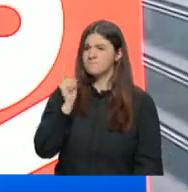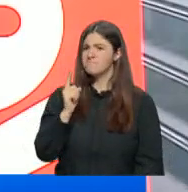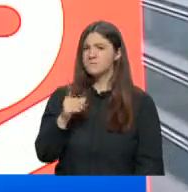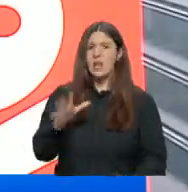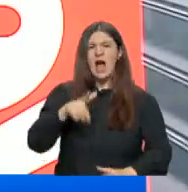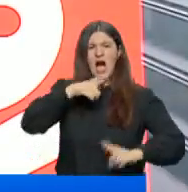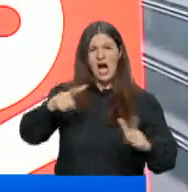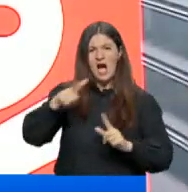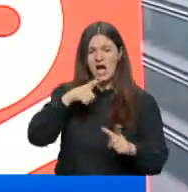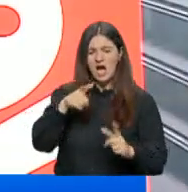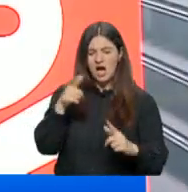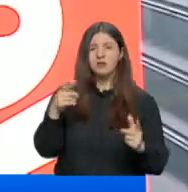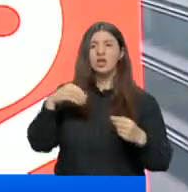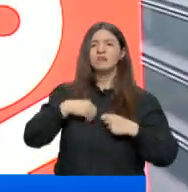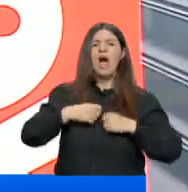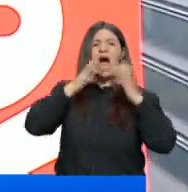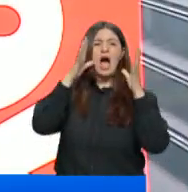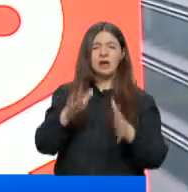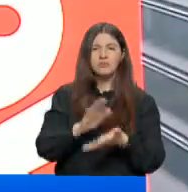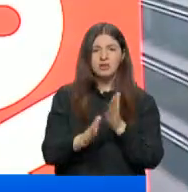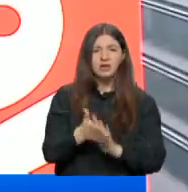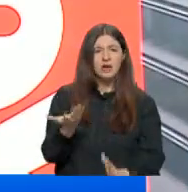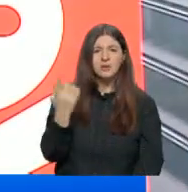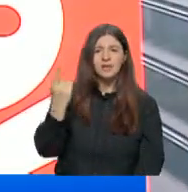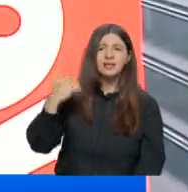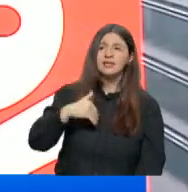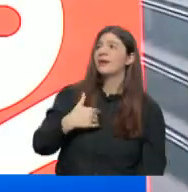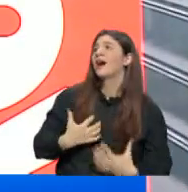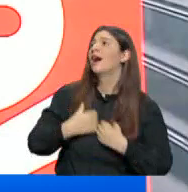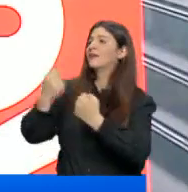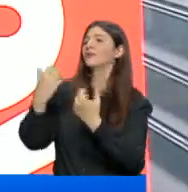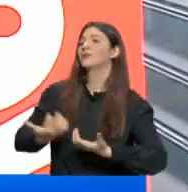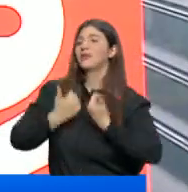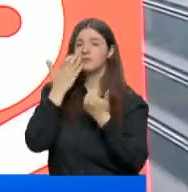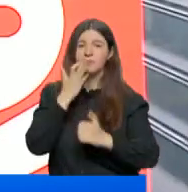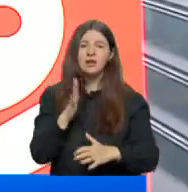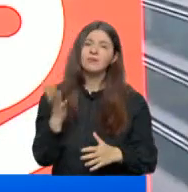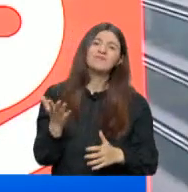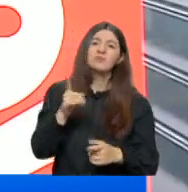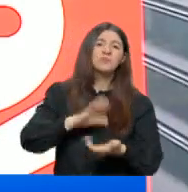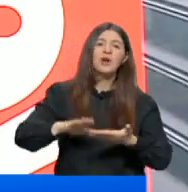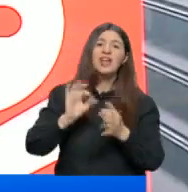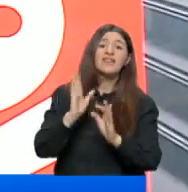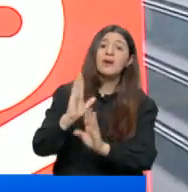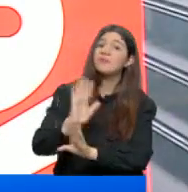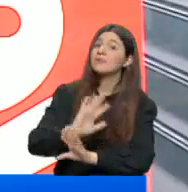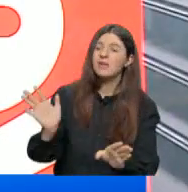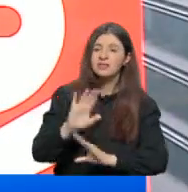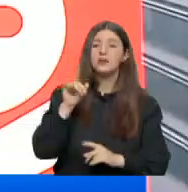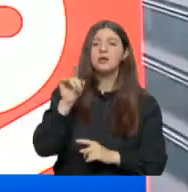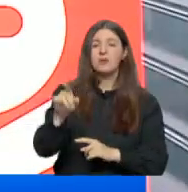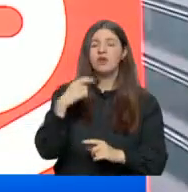ara ara bağırıp çağırıp içimizi boşaltıp ama birileri gelsin de bizi kurtarsın diye beklersek maalesef bu düzen böyle devam ediyor. O yüzden ben